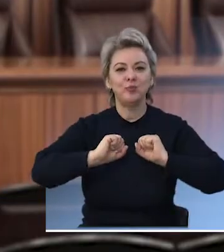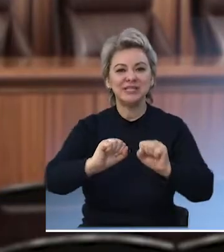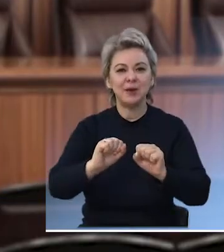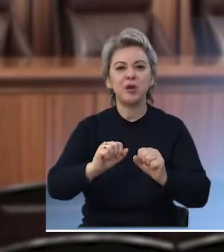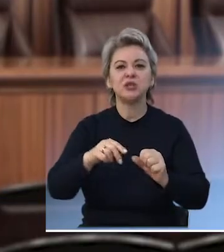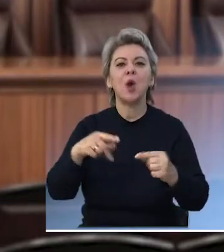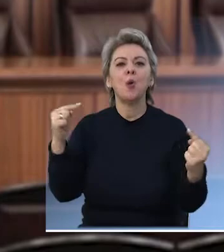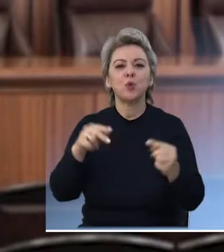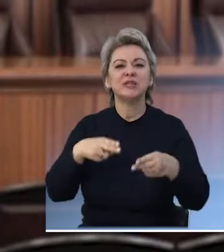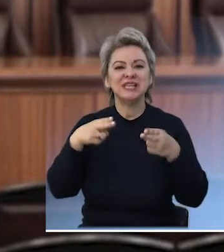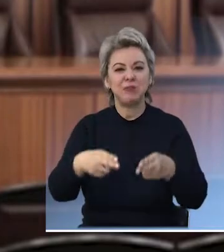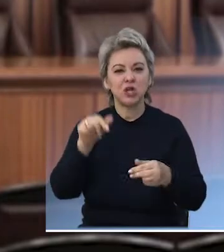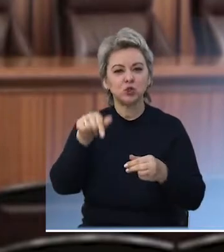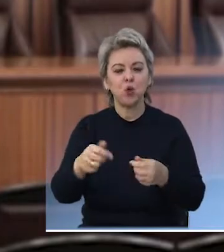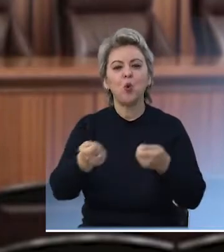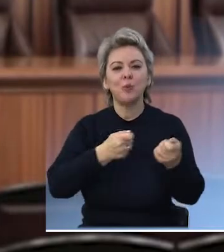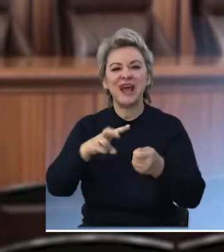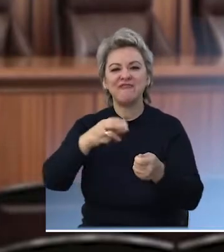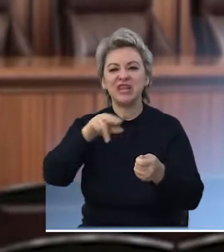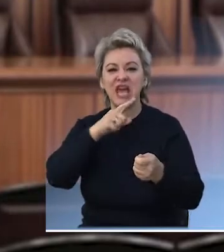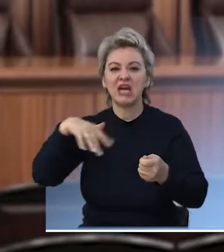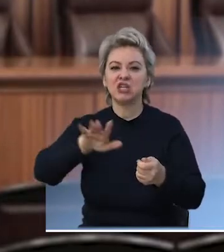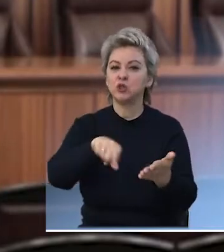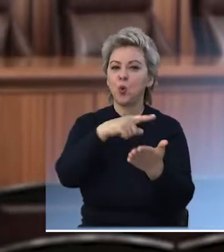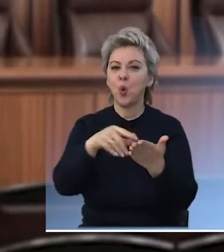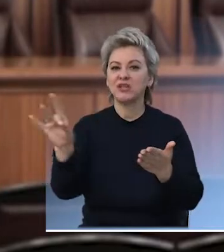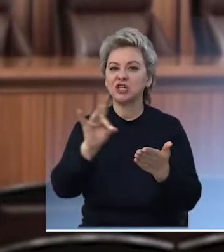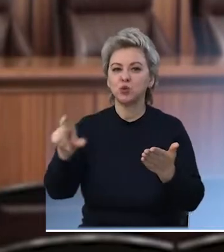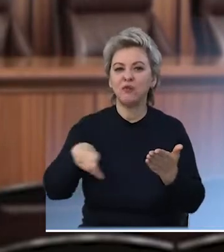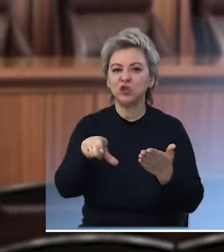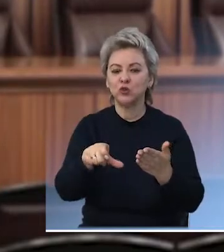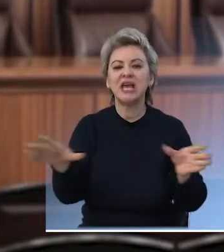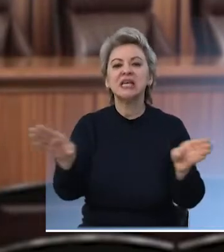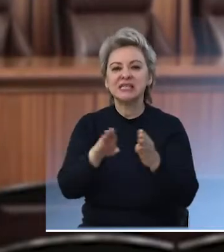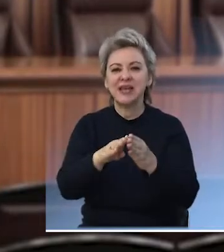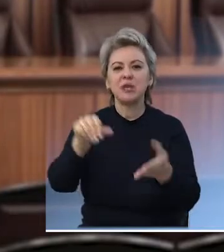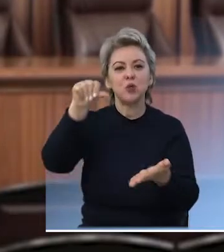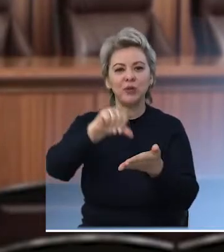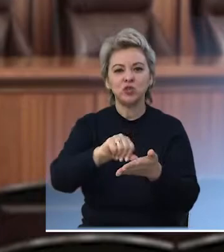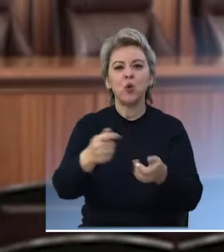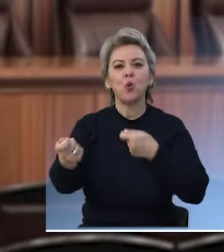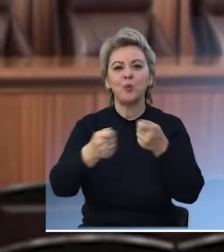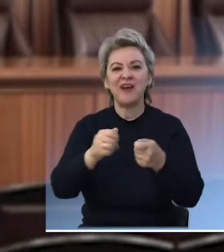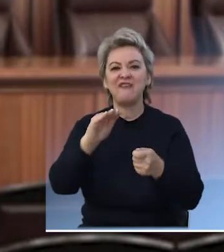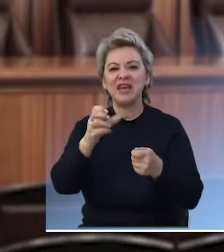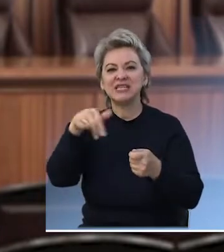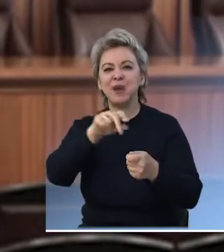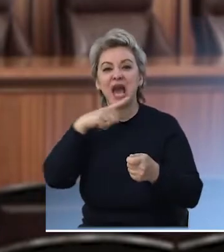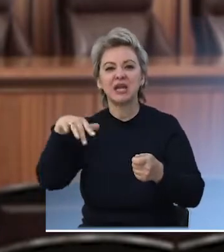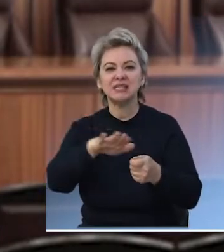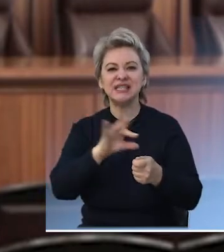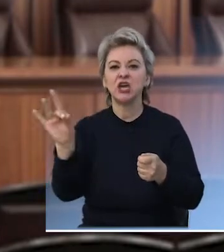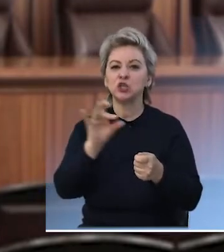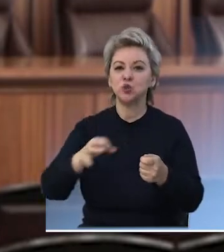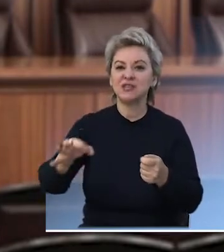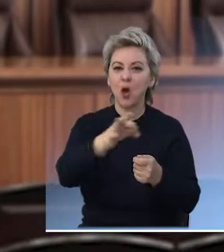экономической безопасности и противодействия коррупции Управления МВД России по городу Ростову-на-Дону совместно с представителями Управления ФСБ